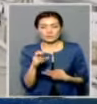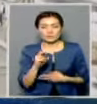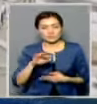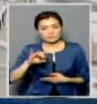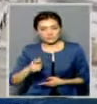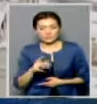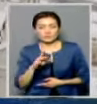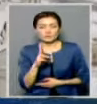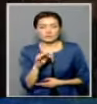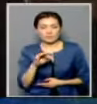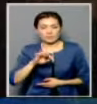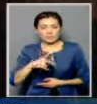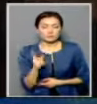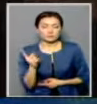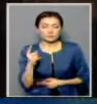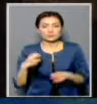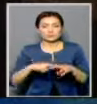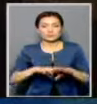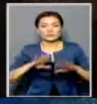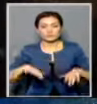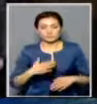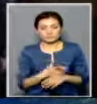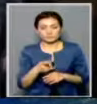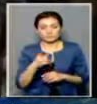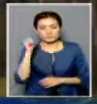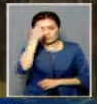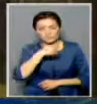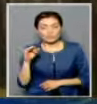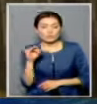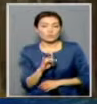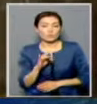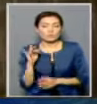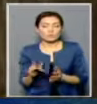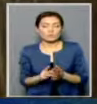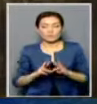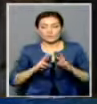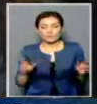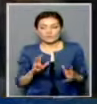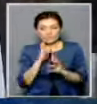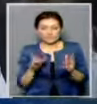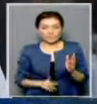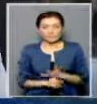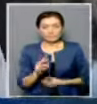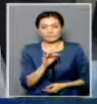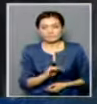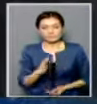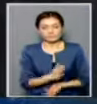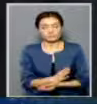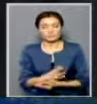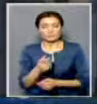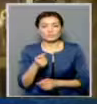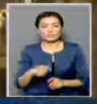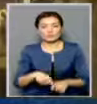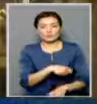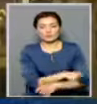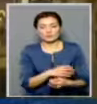бұл шаһардың жүрегі, оның ең көне бөлігі. Мың жылдан астам тарих бар қала дәл осы жерден бастау алған. Аумағы ат